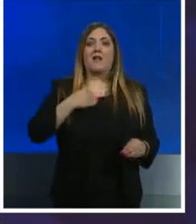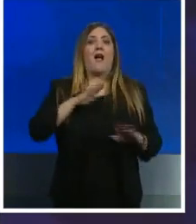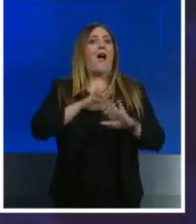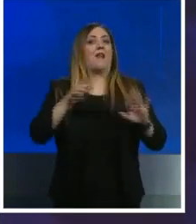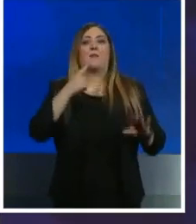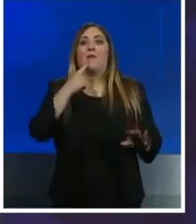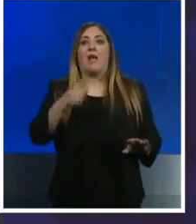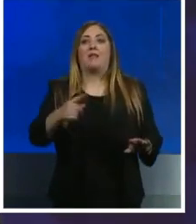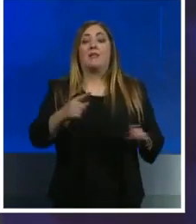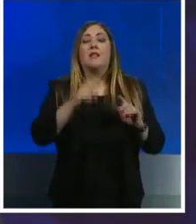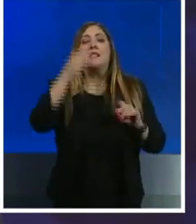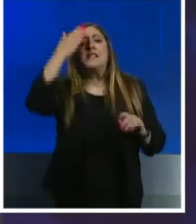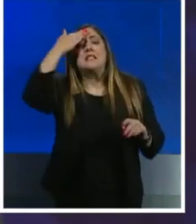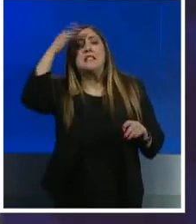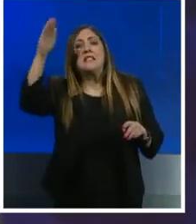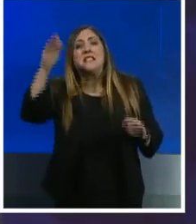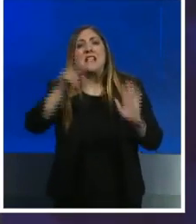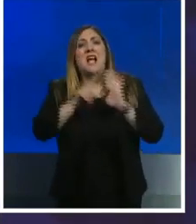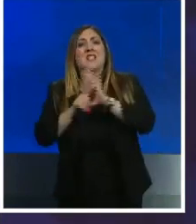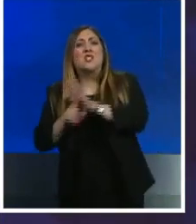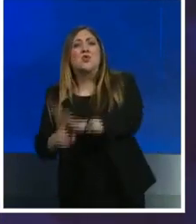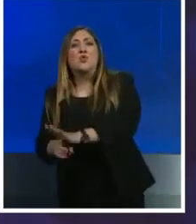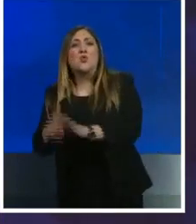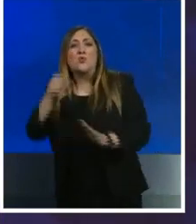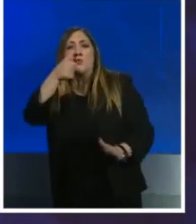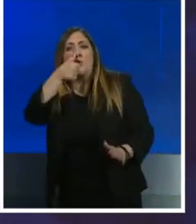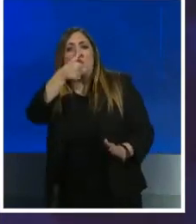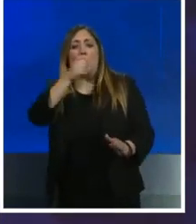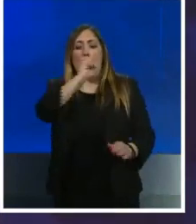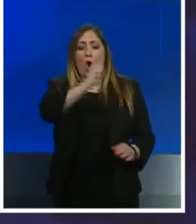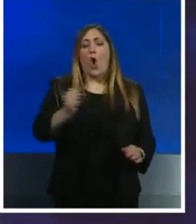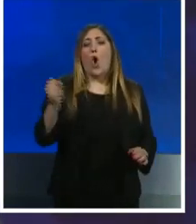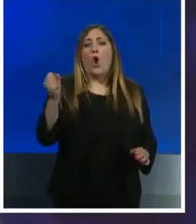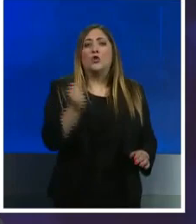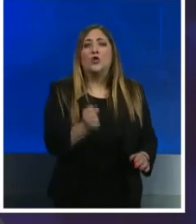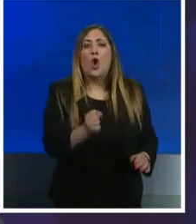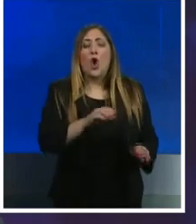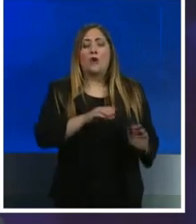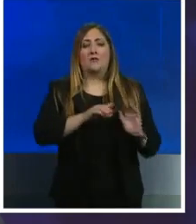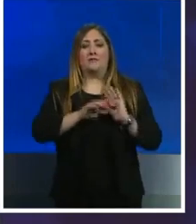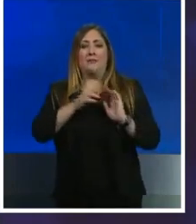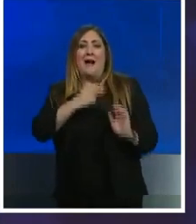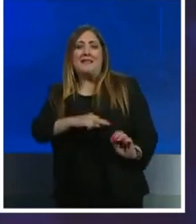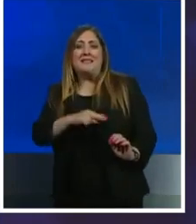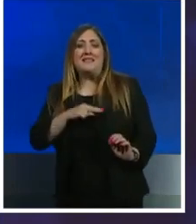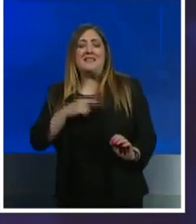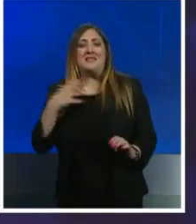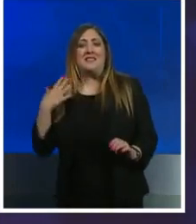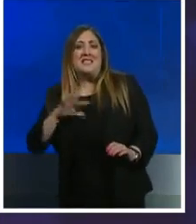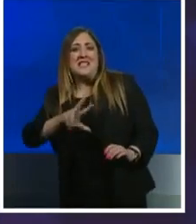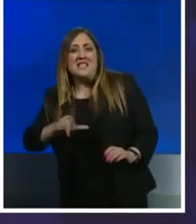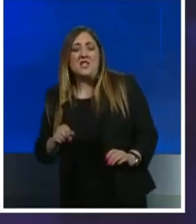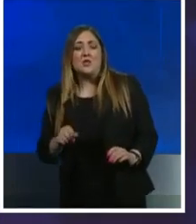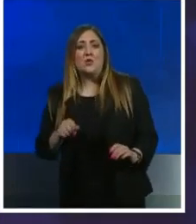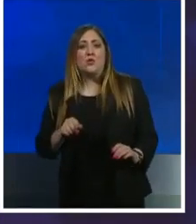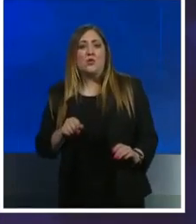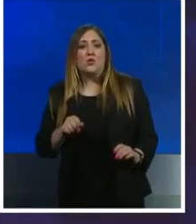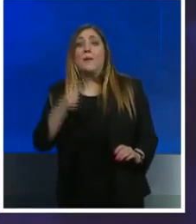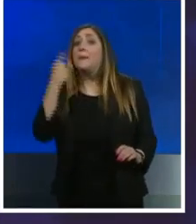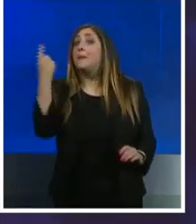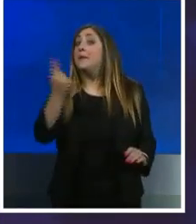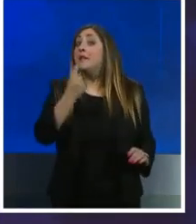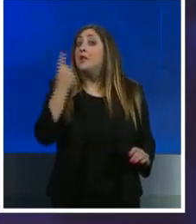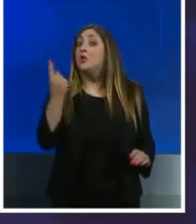stupri, daq it-taskiken u qtil. Min hu r-razzist? Il-medja forsi